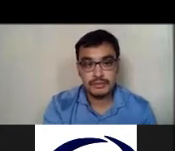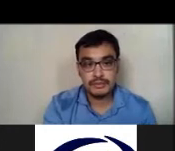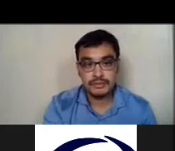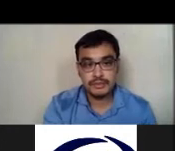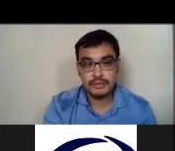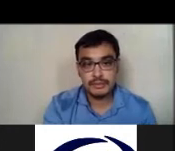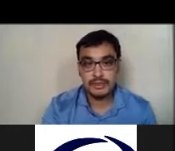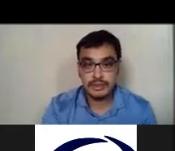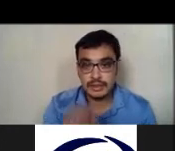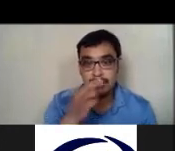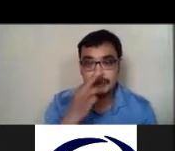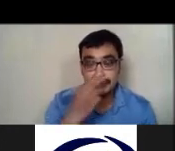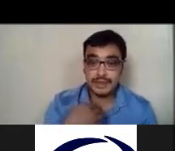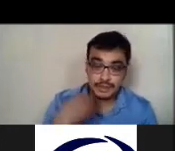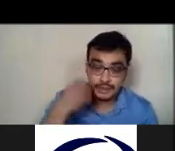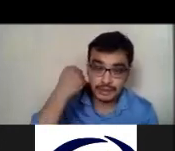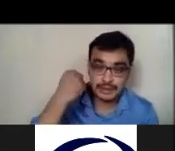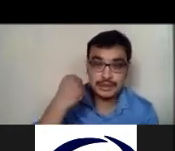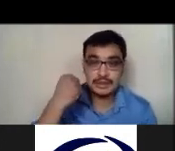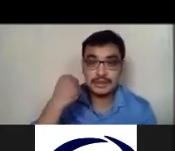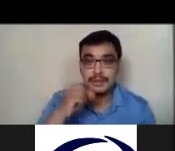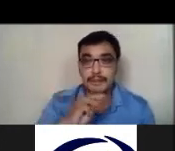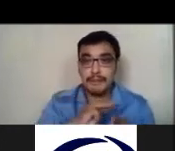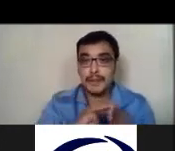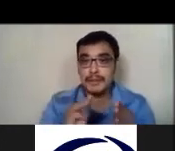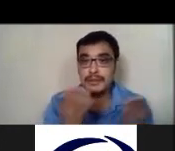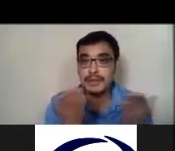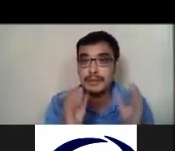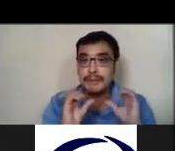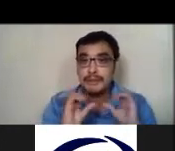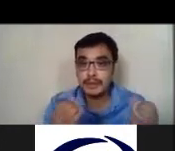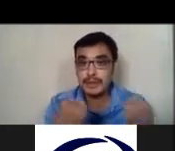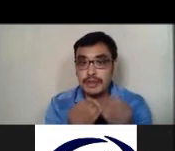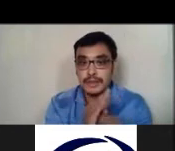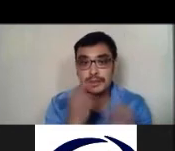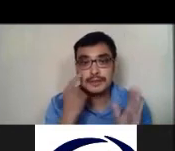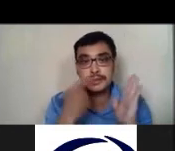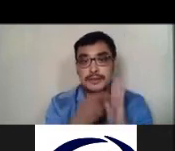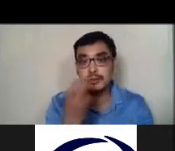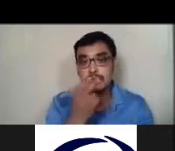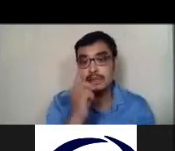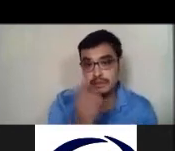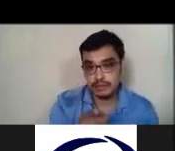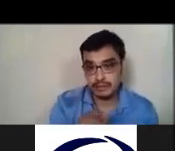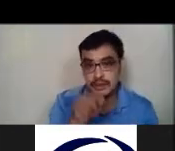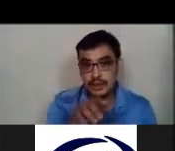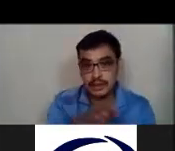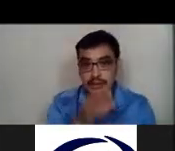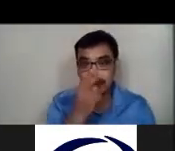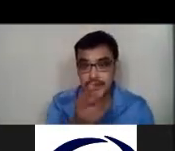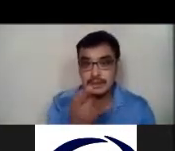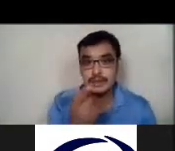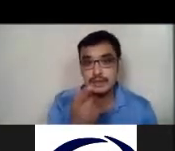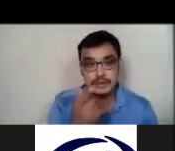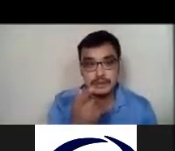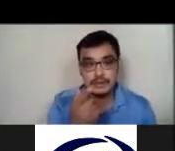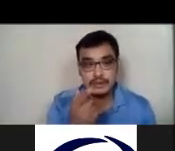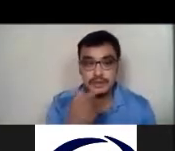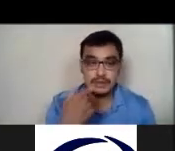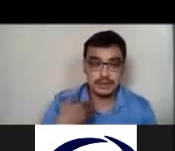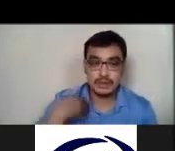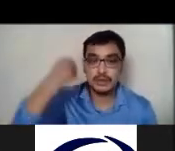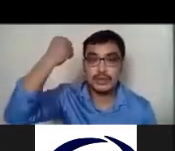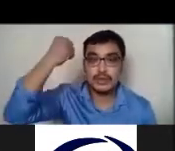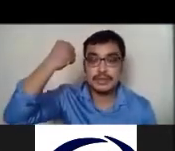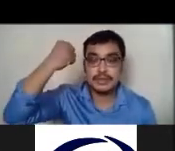अब यसमा चाहिँ सुसाइडको माध्यम के प्रयोग गर्दा रहेछन् भनेर देखाउन खोजिया छ. यहाँहरूले हेर्नु भएको छ यो बारमा झुन्डिएर